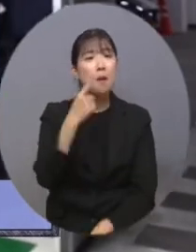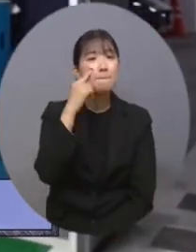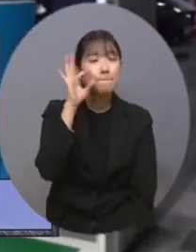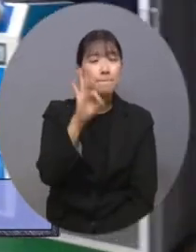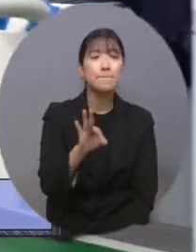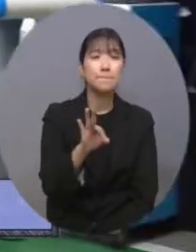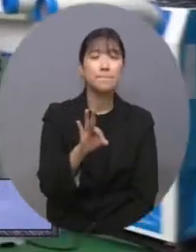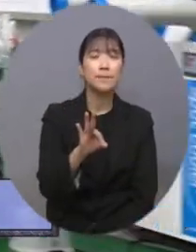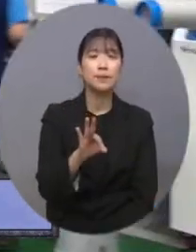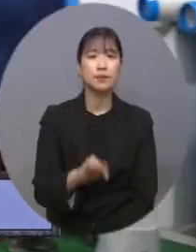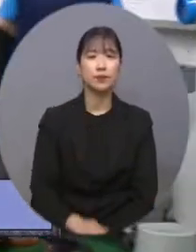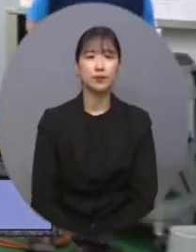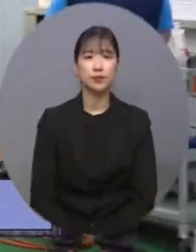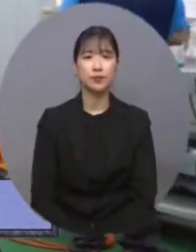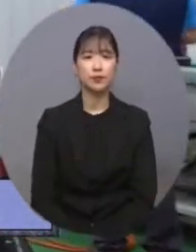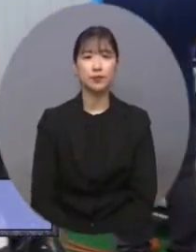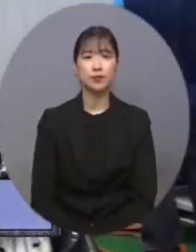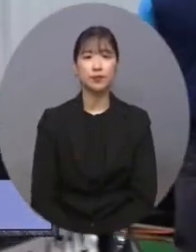보시면